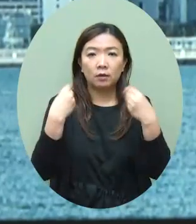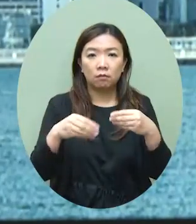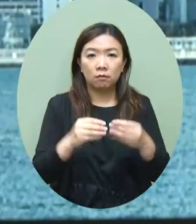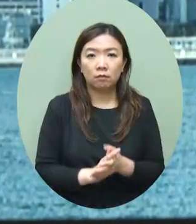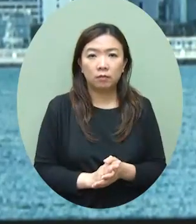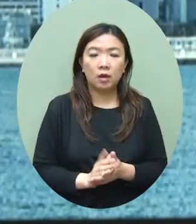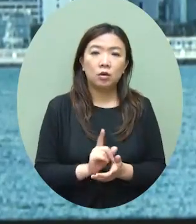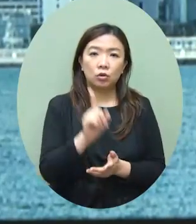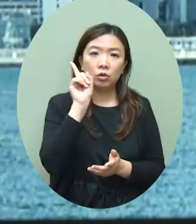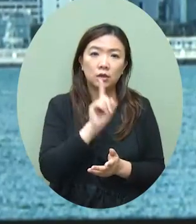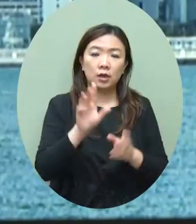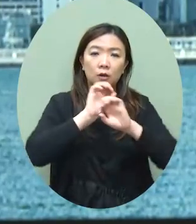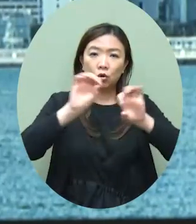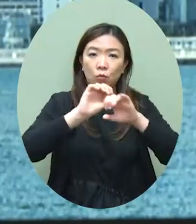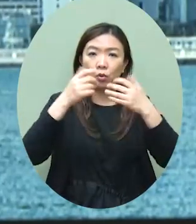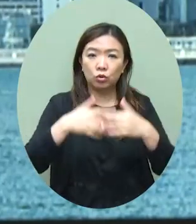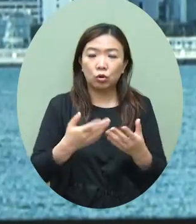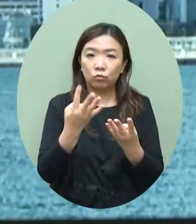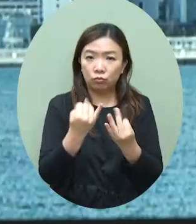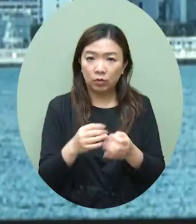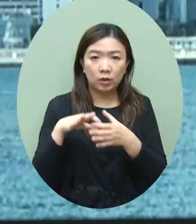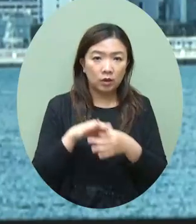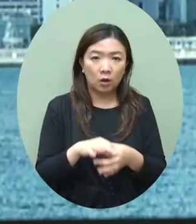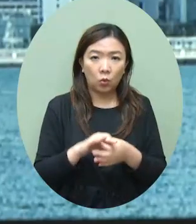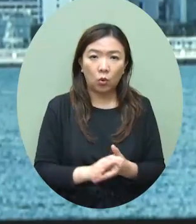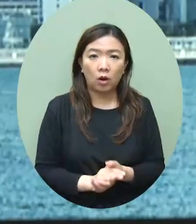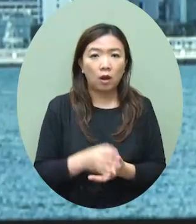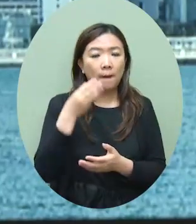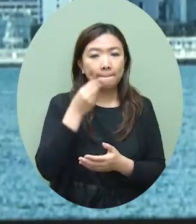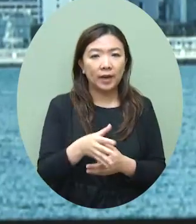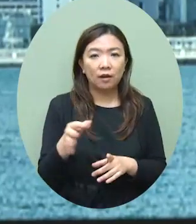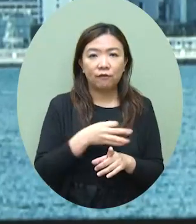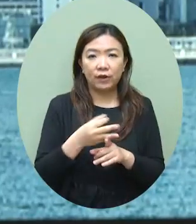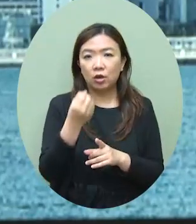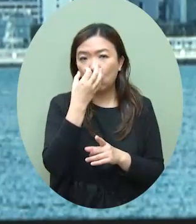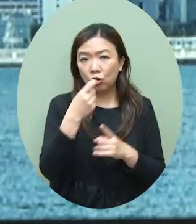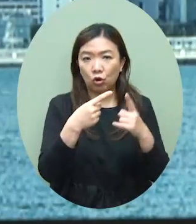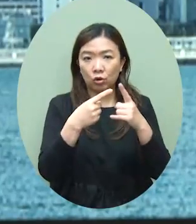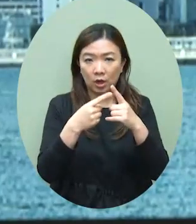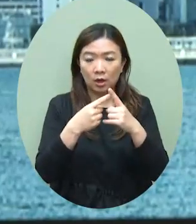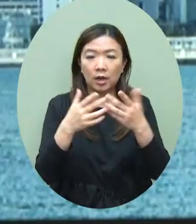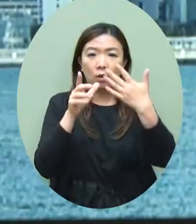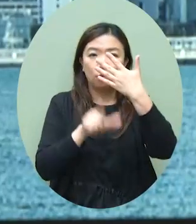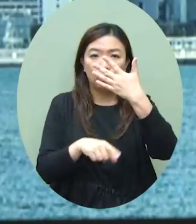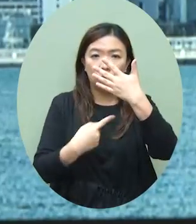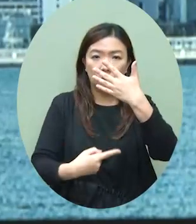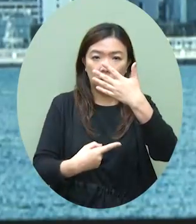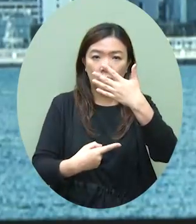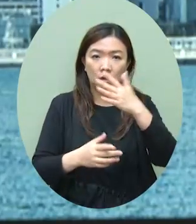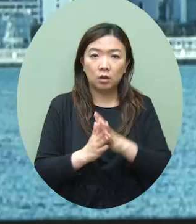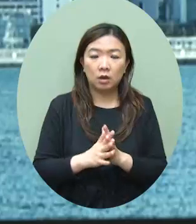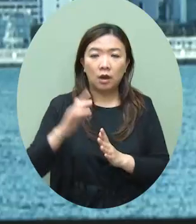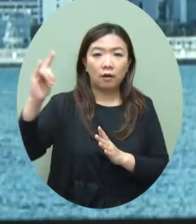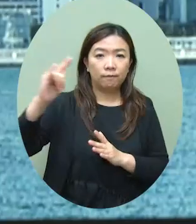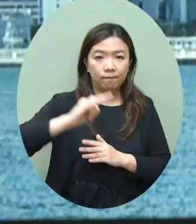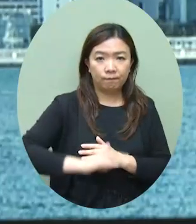亦都係公布咗幾項關於容許非香港居民可以由5月1日就乘搭